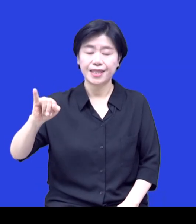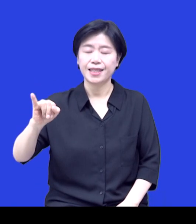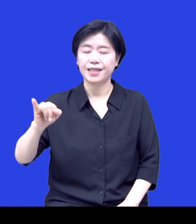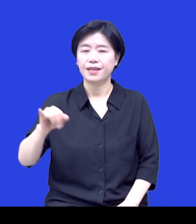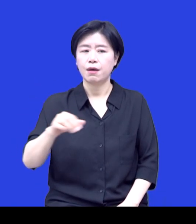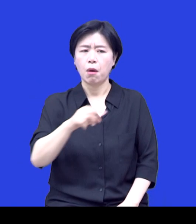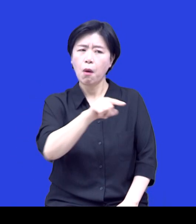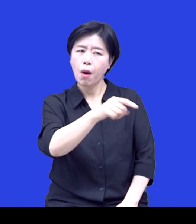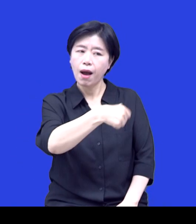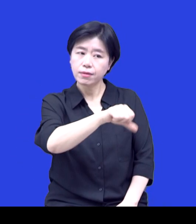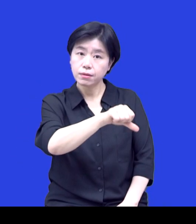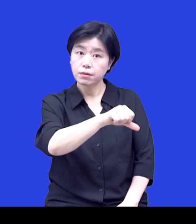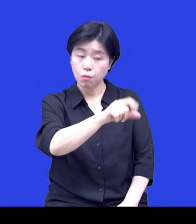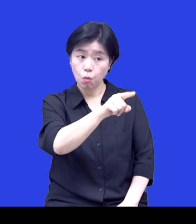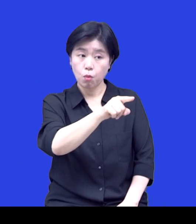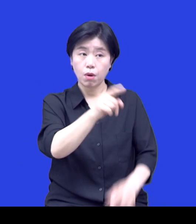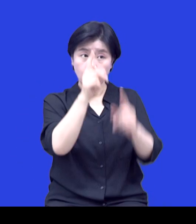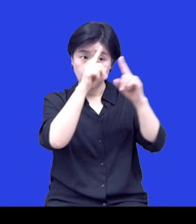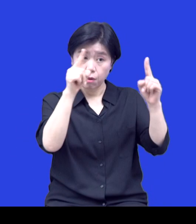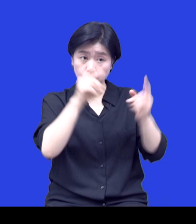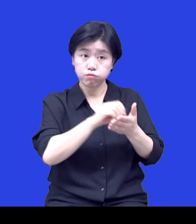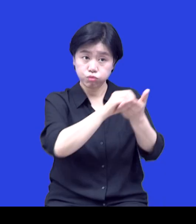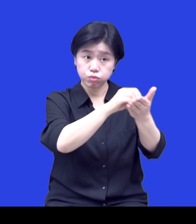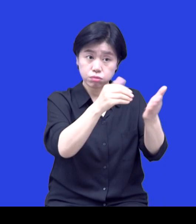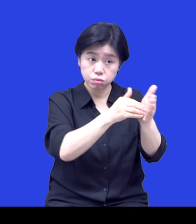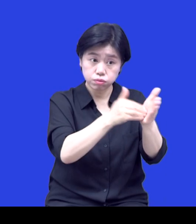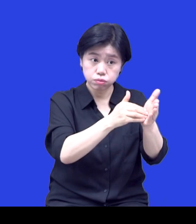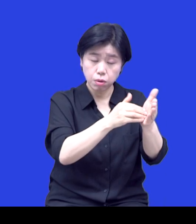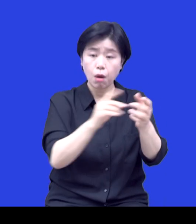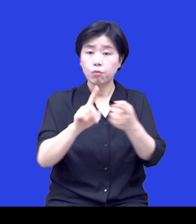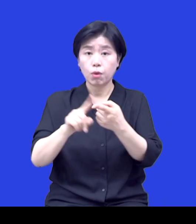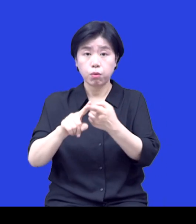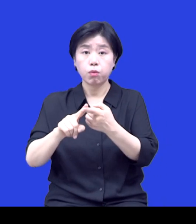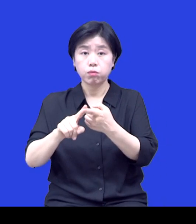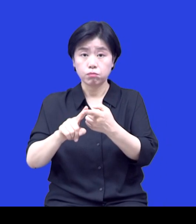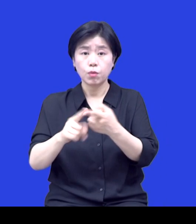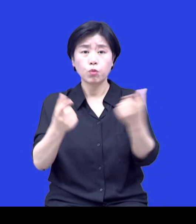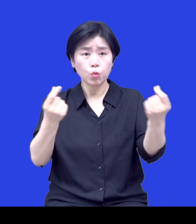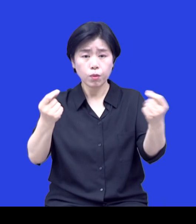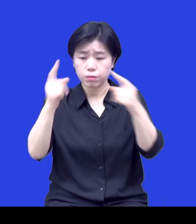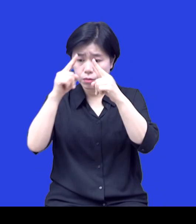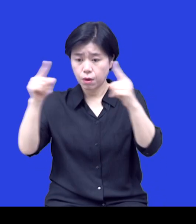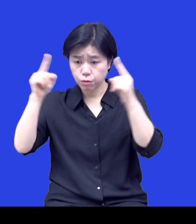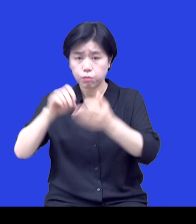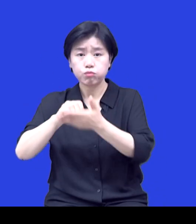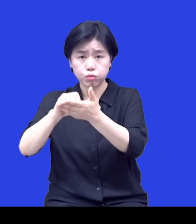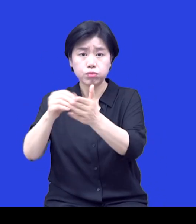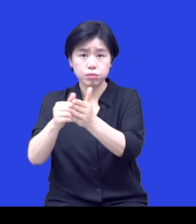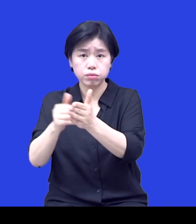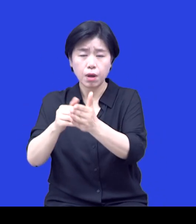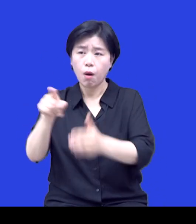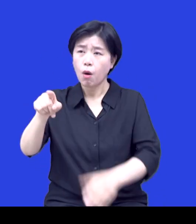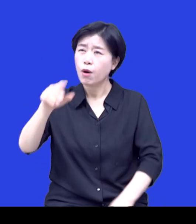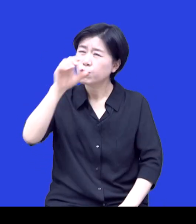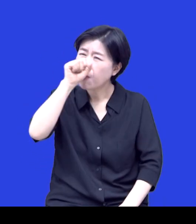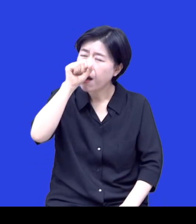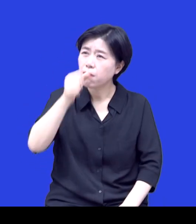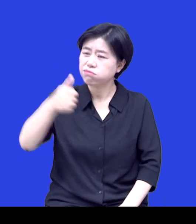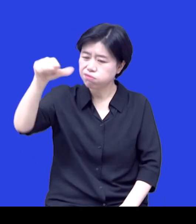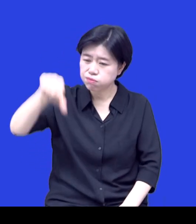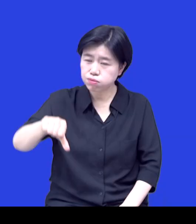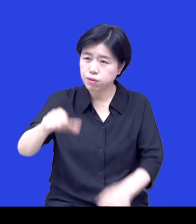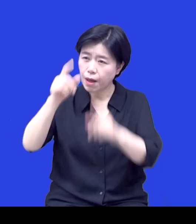때문에 네네. 저는 사실 버클리 정한 것도 그분의 아들이 갔다 그래가지고 그거 좋은 데인가 보다. 예. 근데 진짜 좋은 데더라고요. 어쨌든 좋죠. 그래서